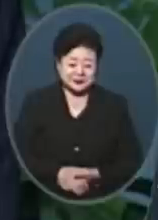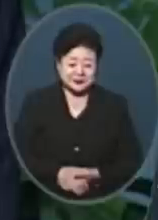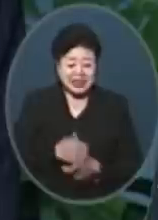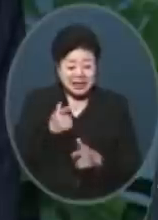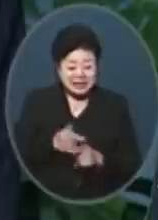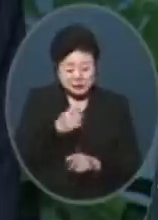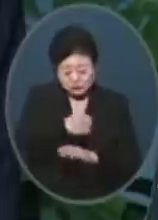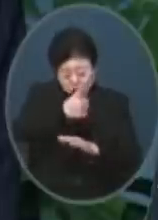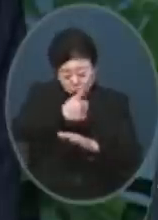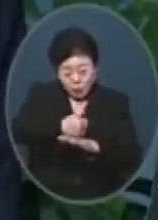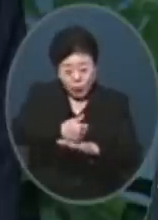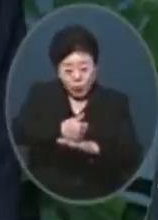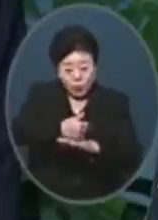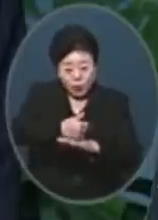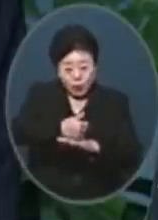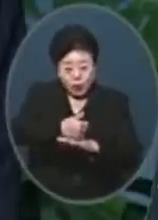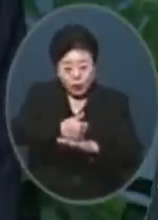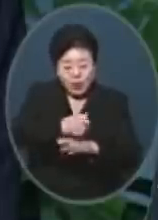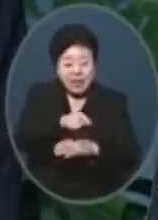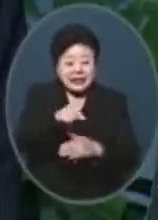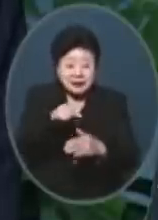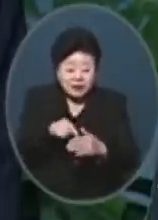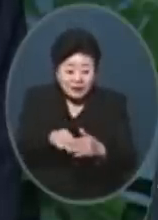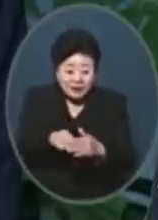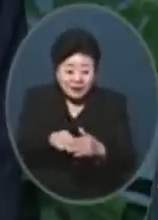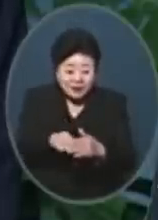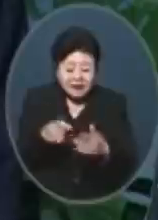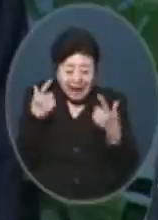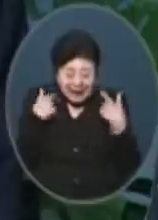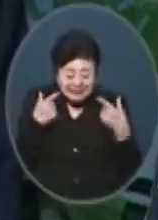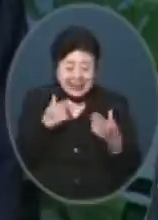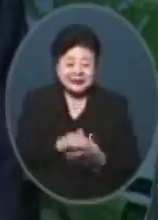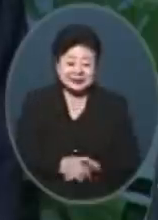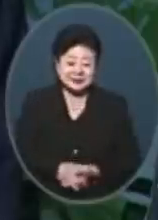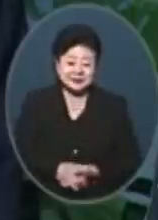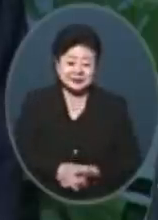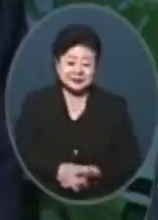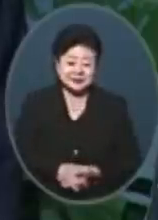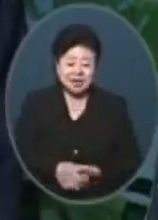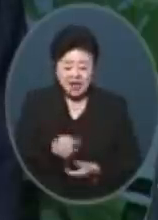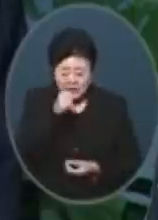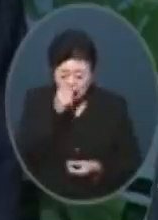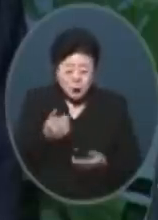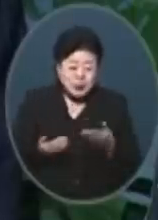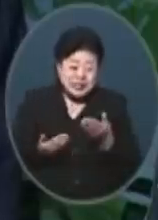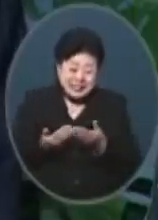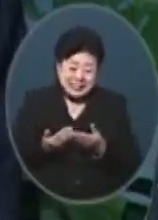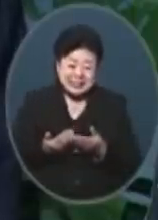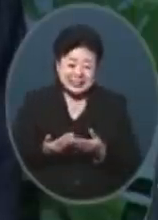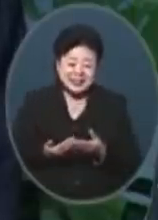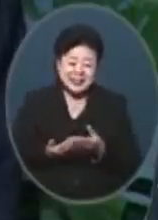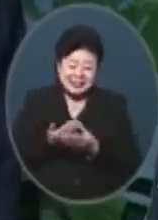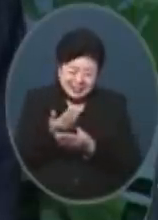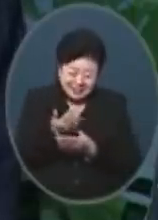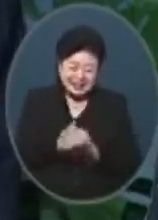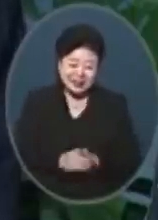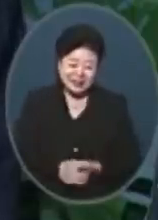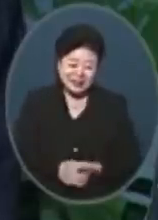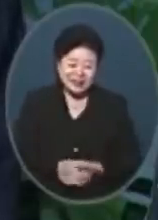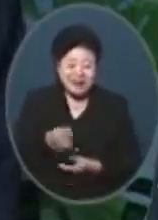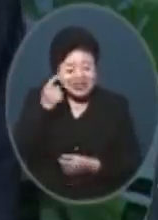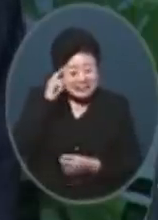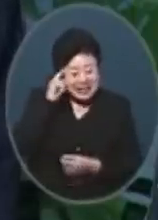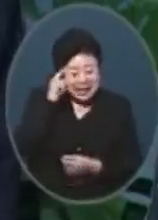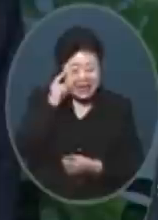예수 그리스도 안에서 항상 좋은 일이 일어난다고